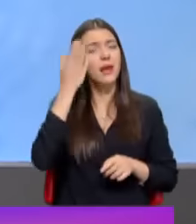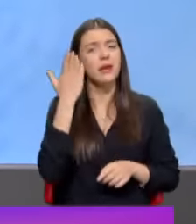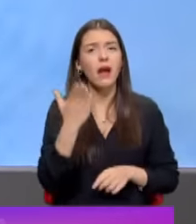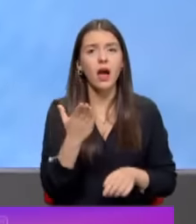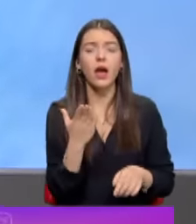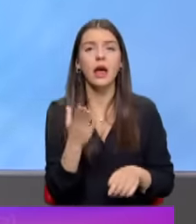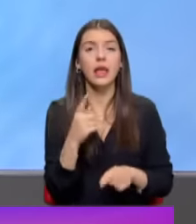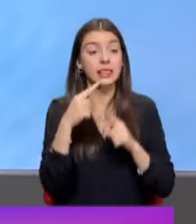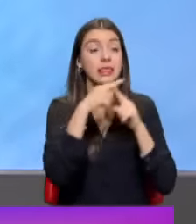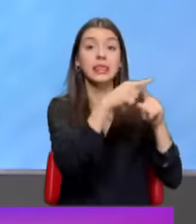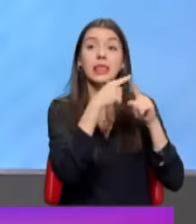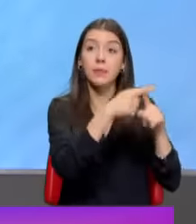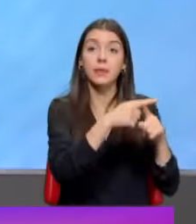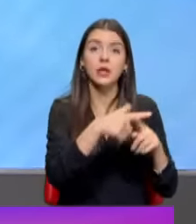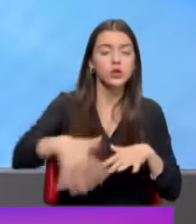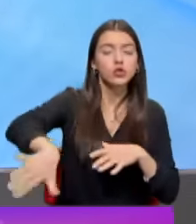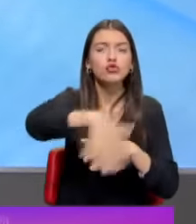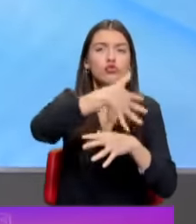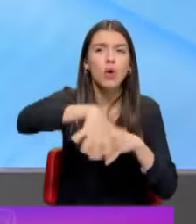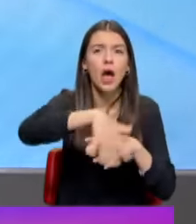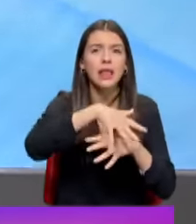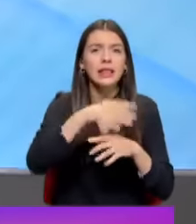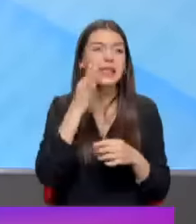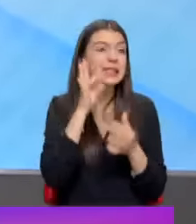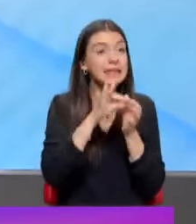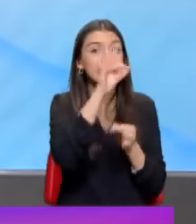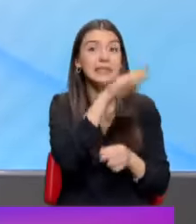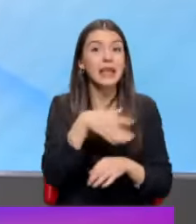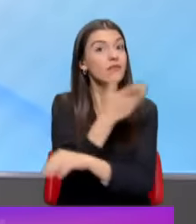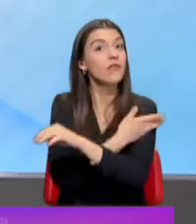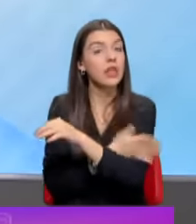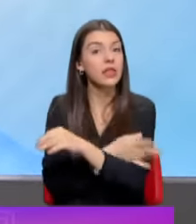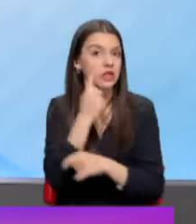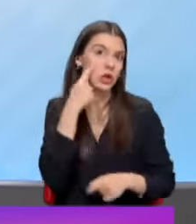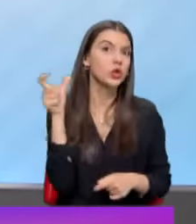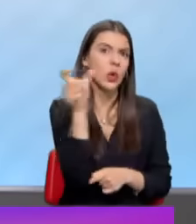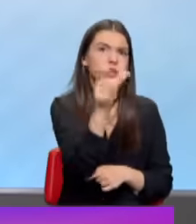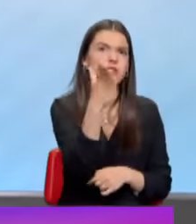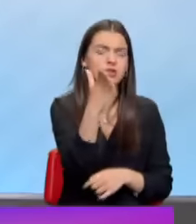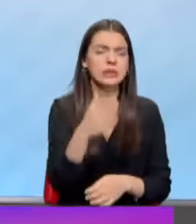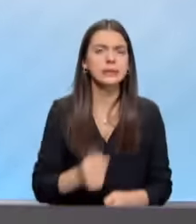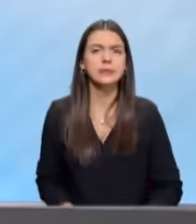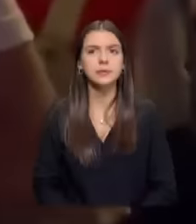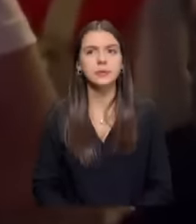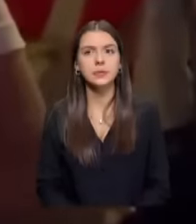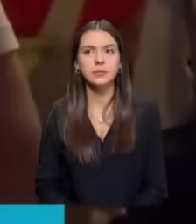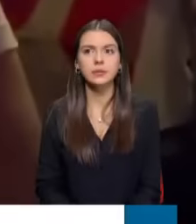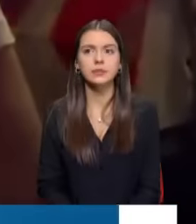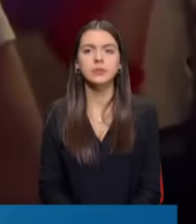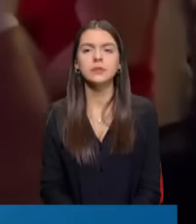Devletleri'nden tepkileri, sokaktaki sivilin tepkisini ekrana taşıyacağız.